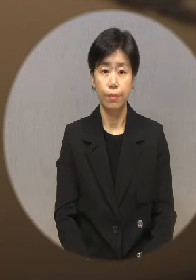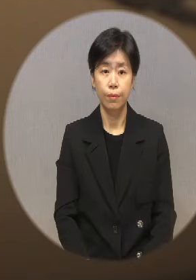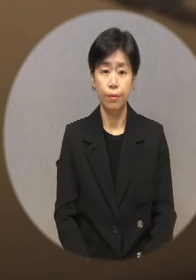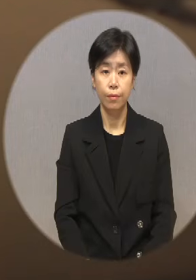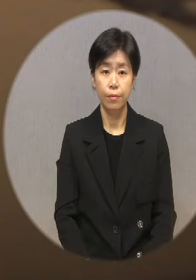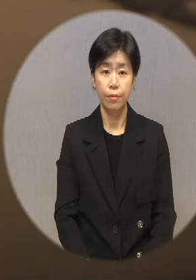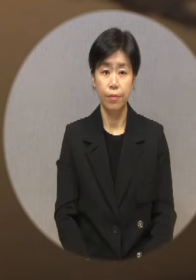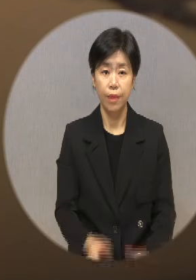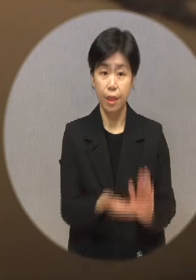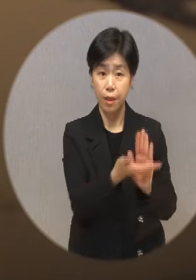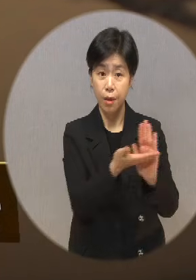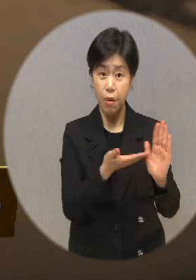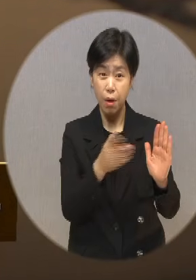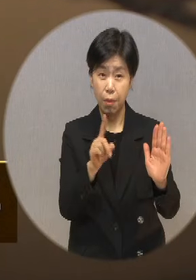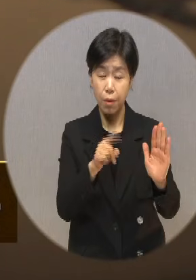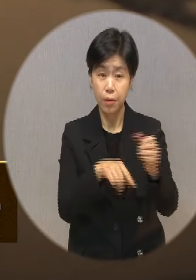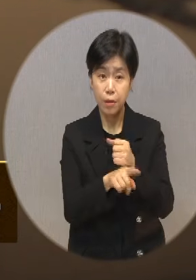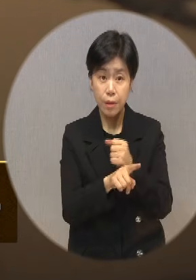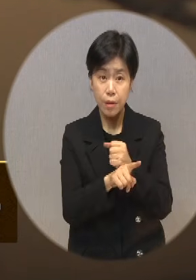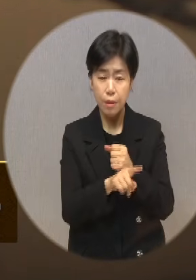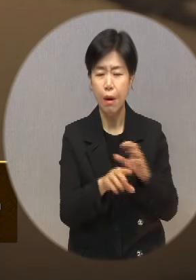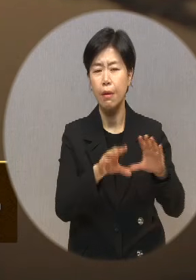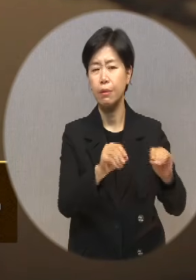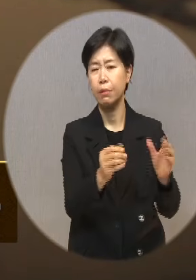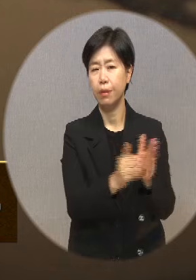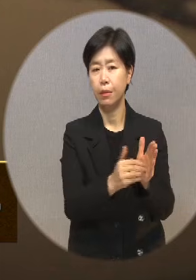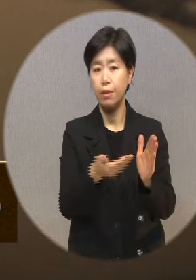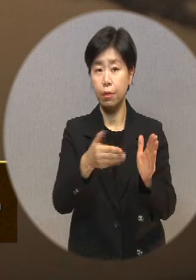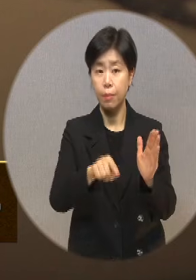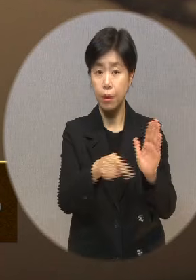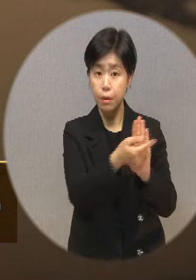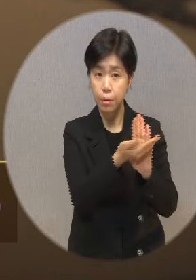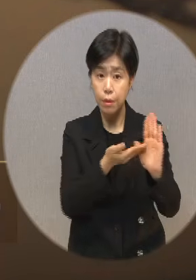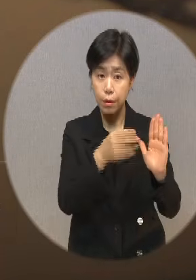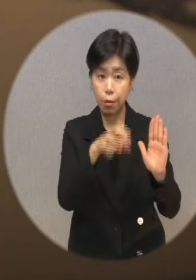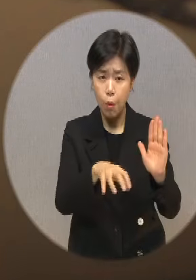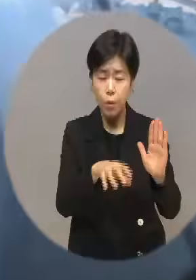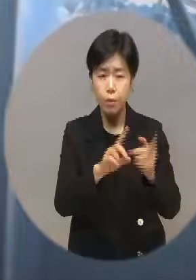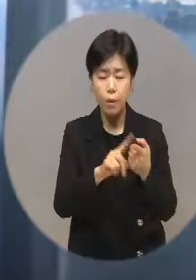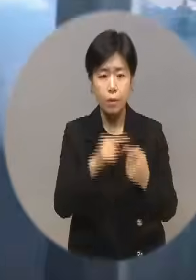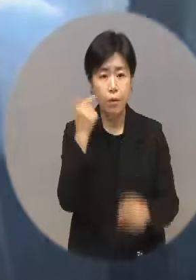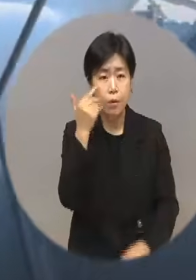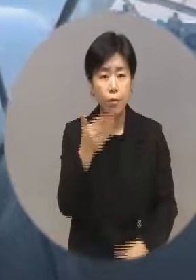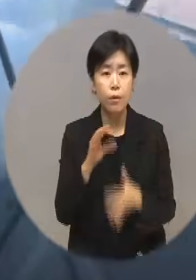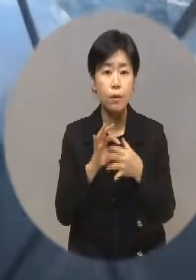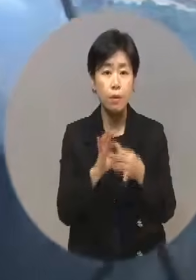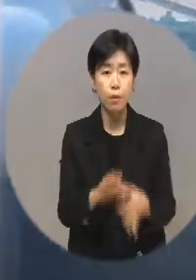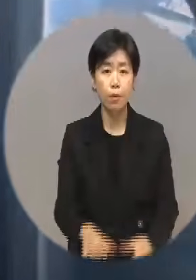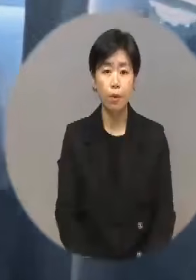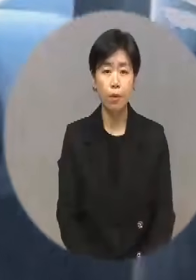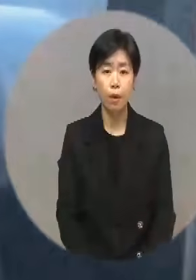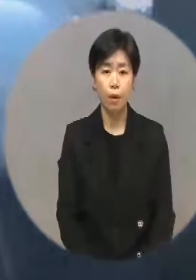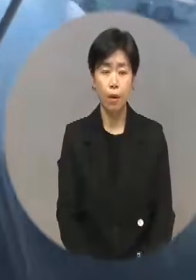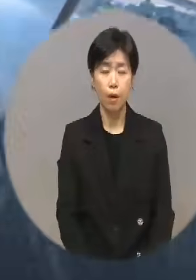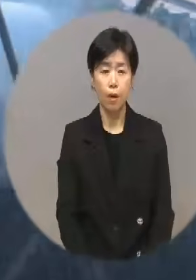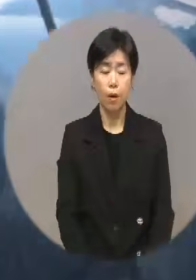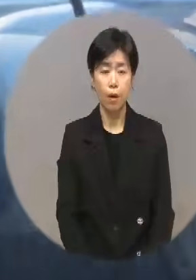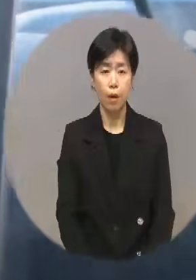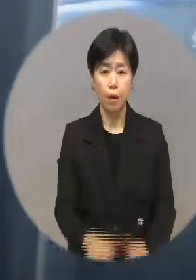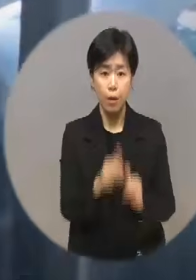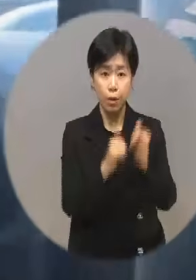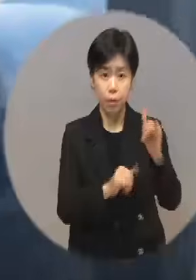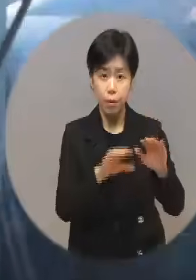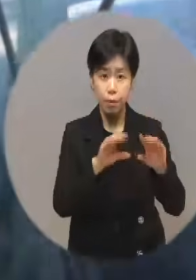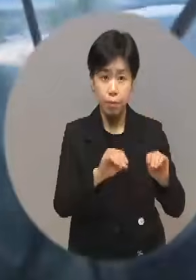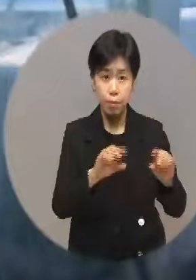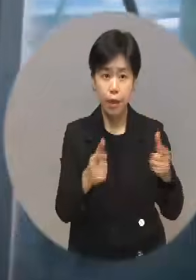보통 경계는 단절을 의미하지만 DMZ, 이곳은 질문을 던집니다. 멈출 것인가, 아니면